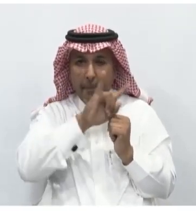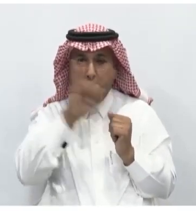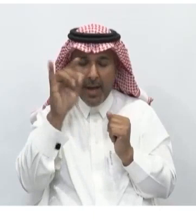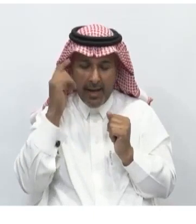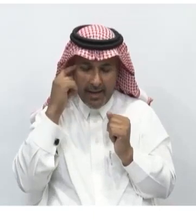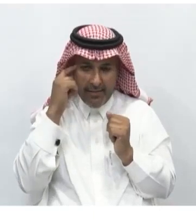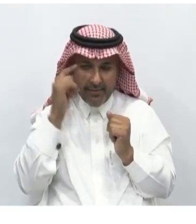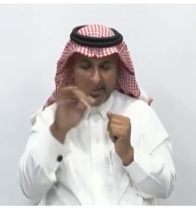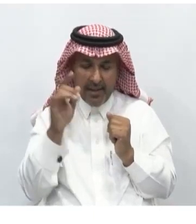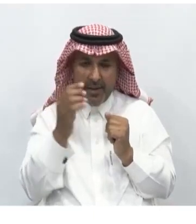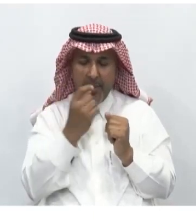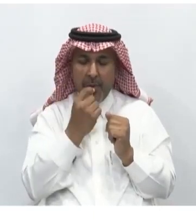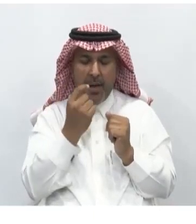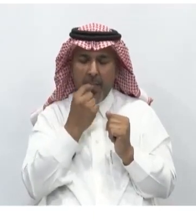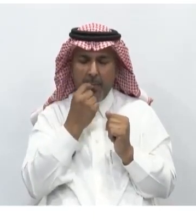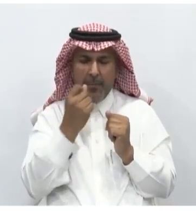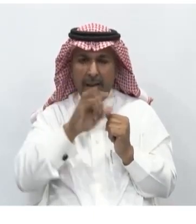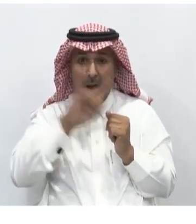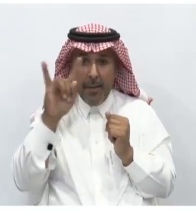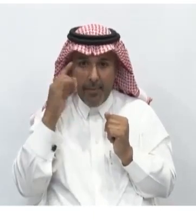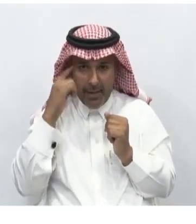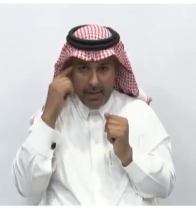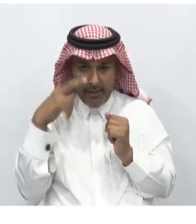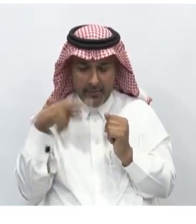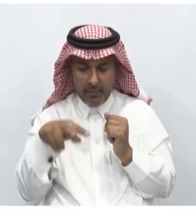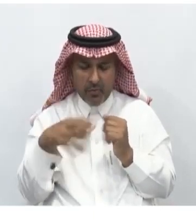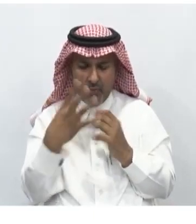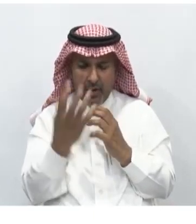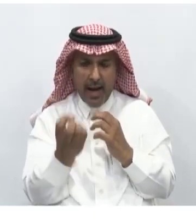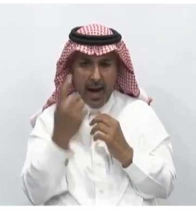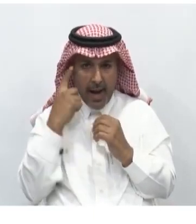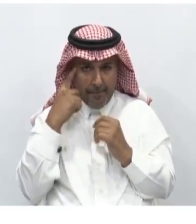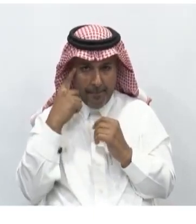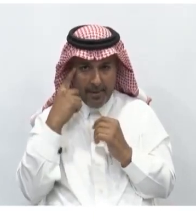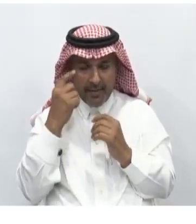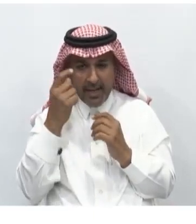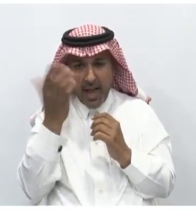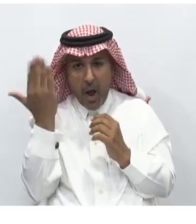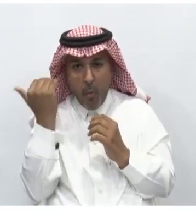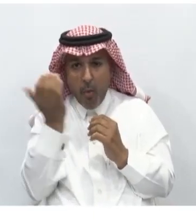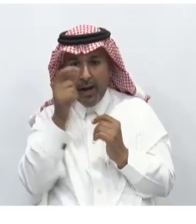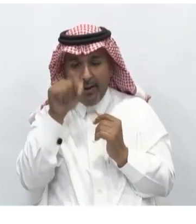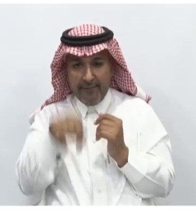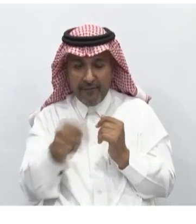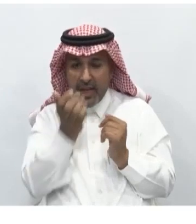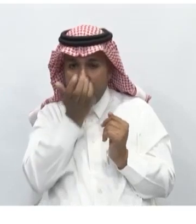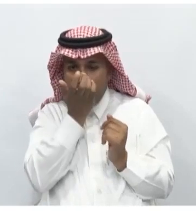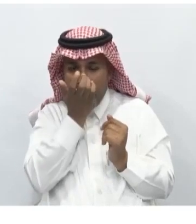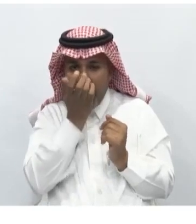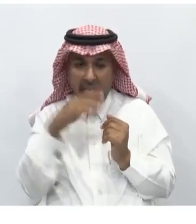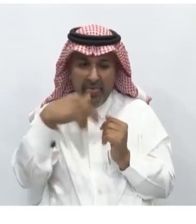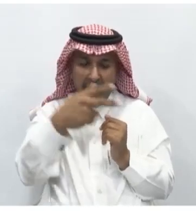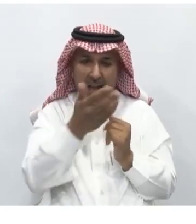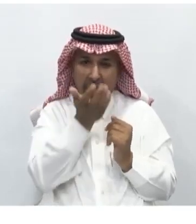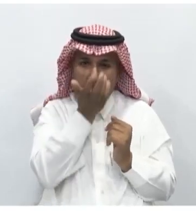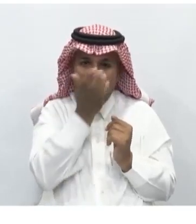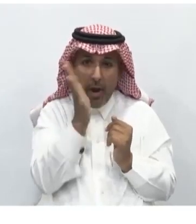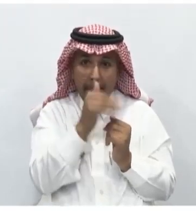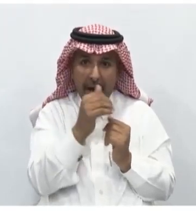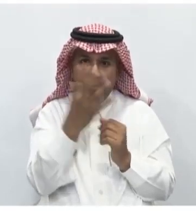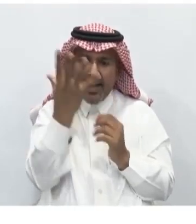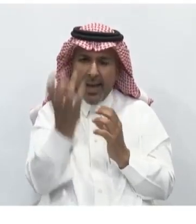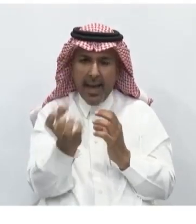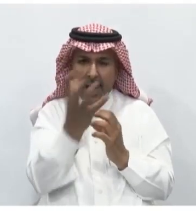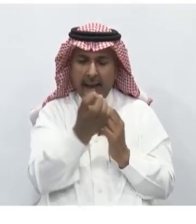الماء. إذًا أطرح كتلة الملح اللامائي سي أو إيه